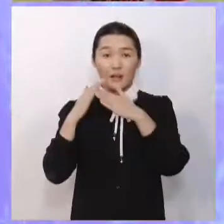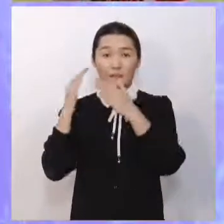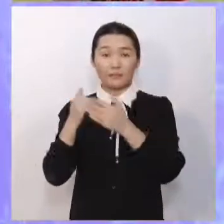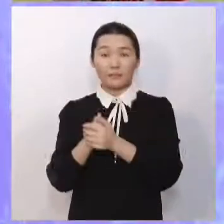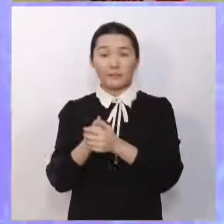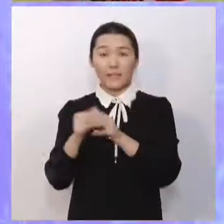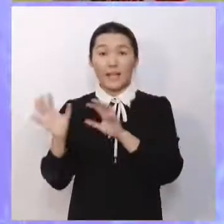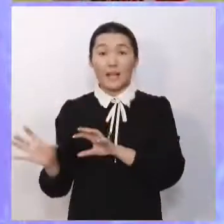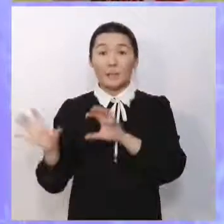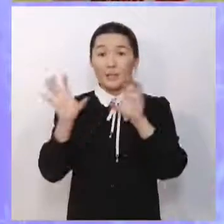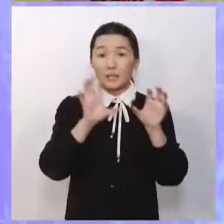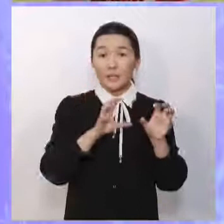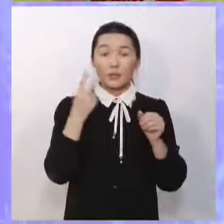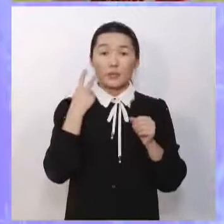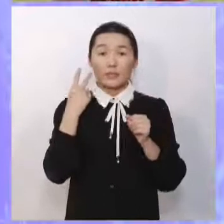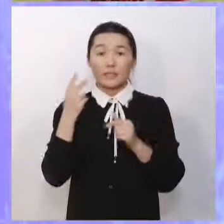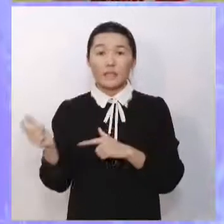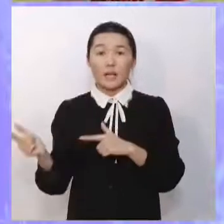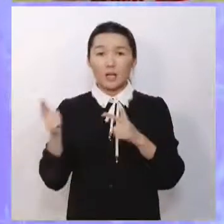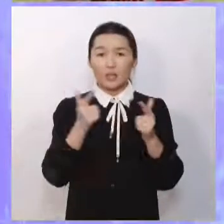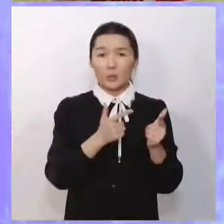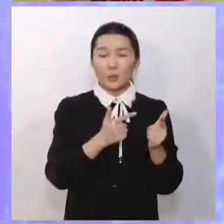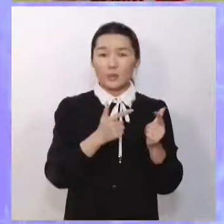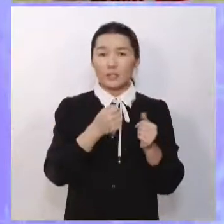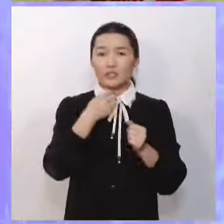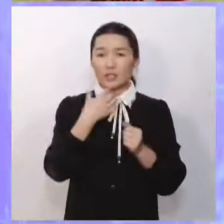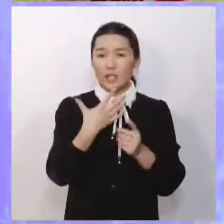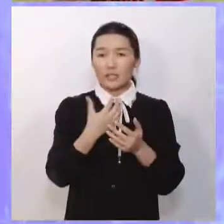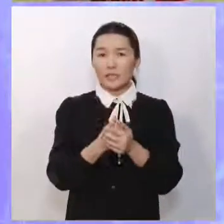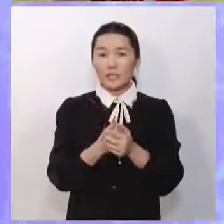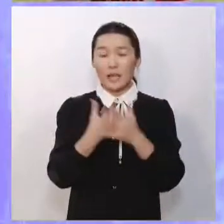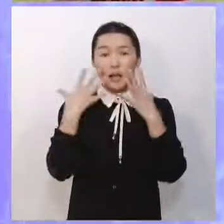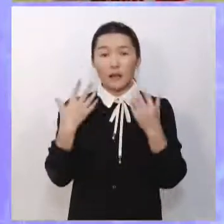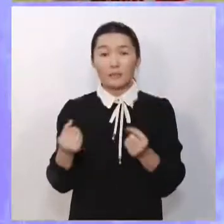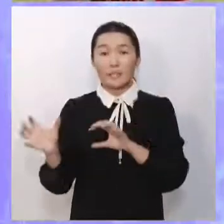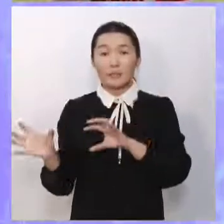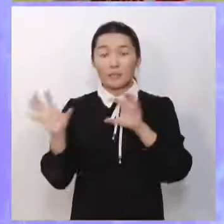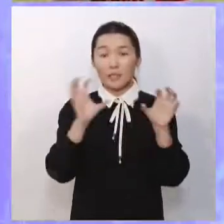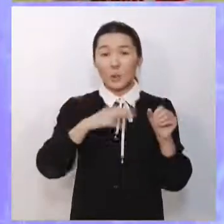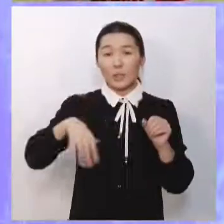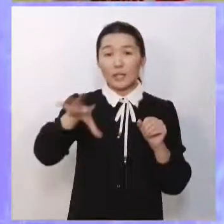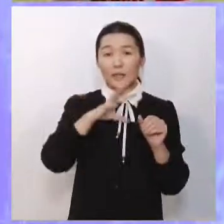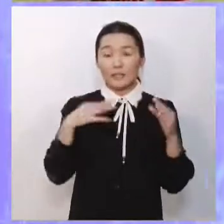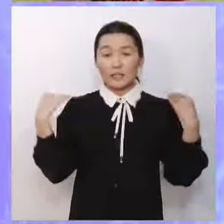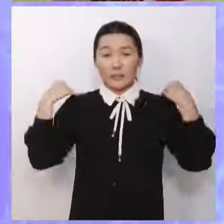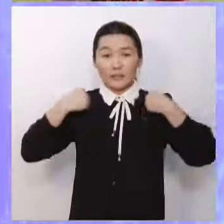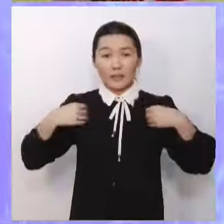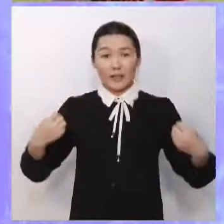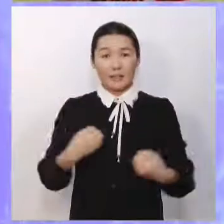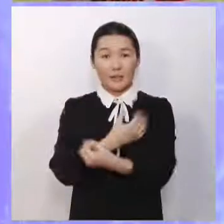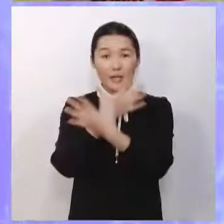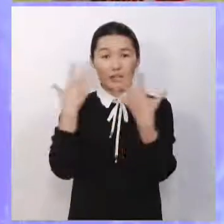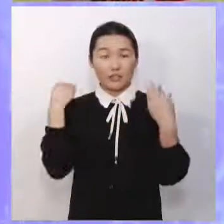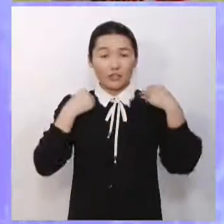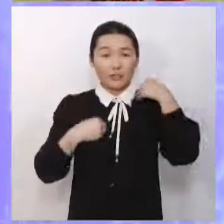К перекочевке всегда готовились тщательно. В день перехода все надевали праздничные